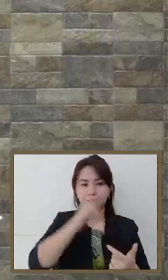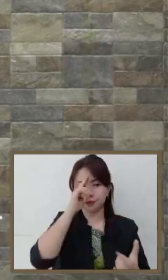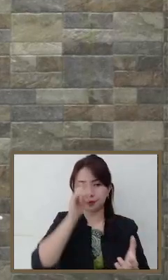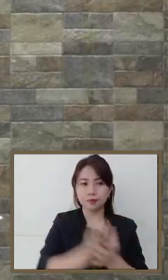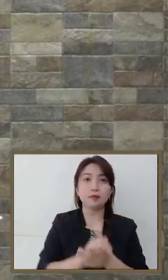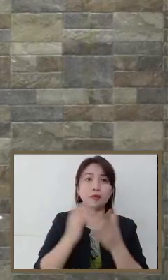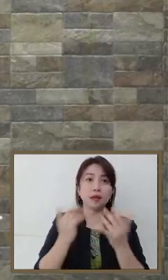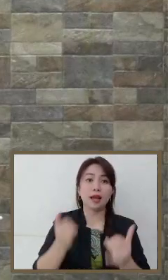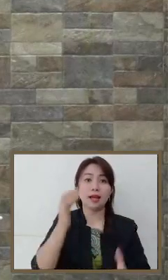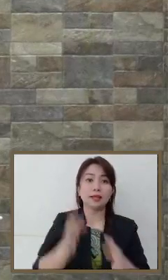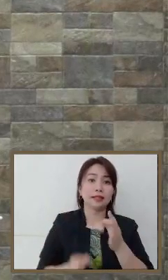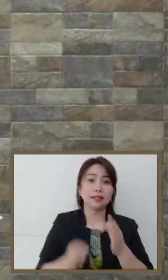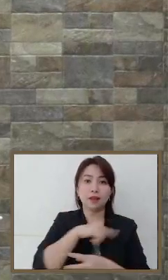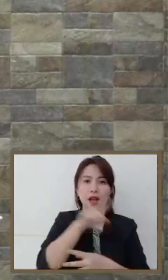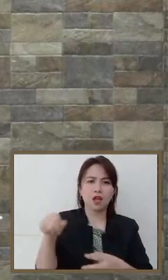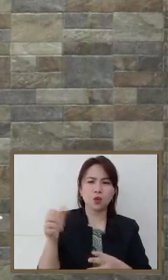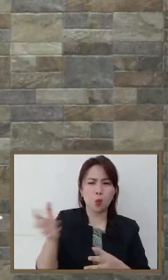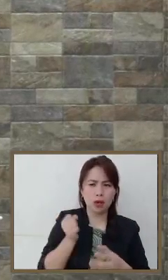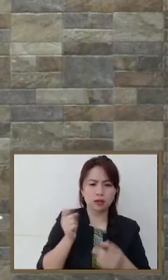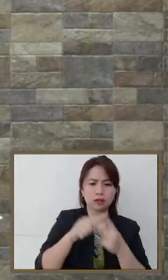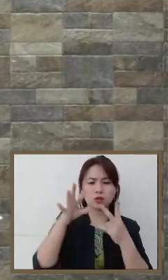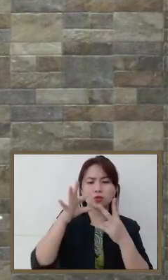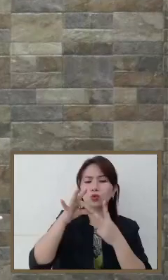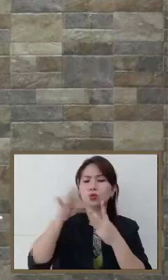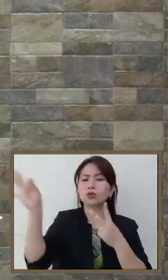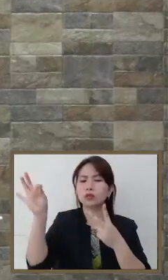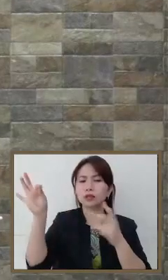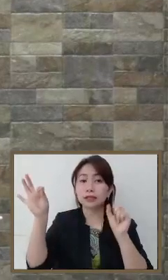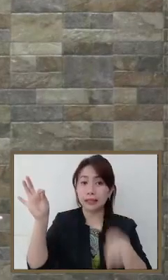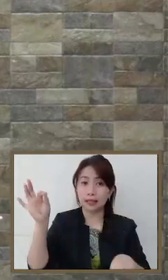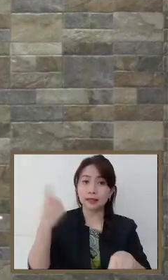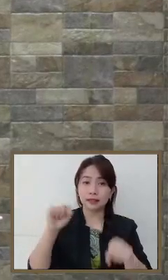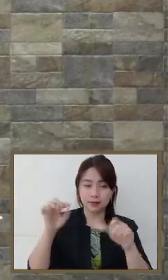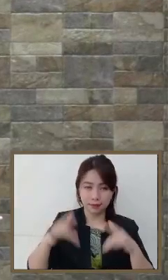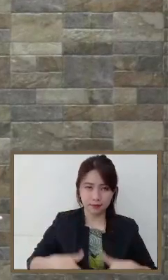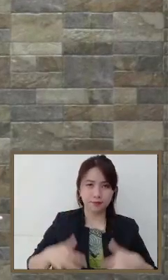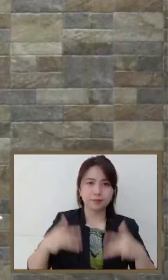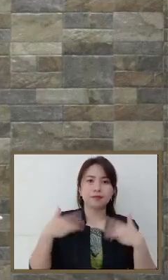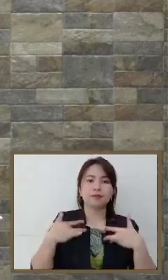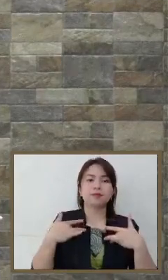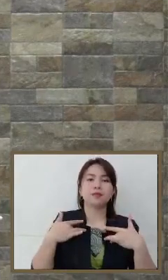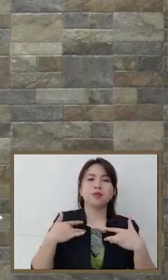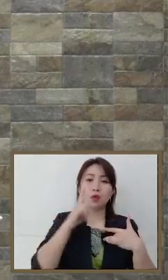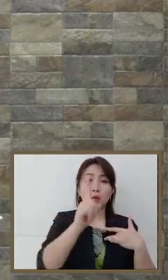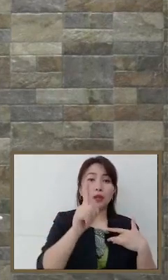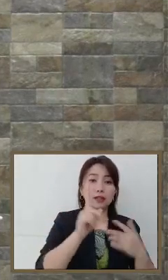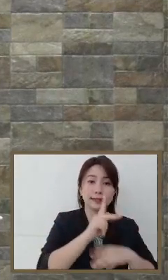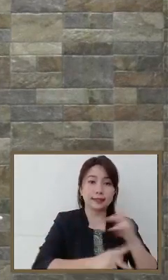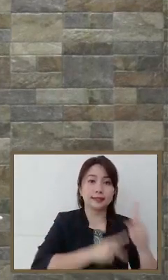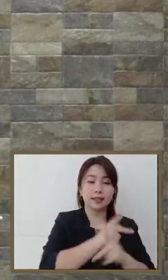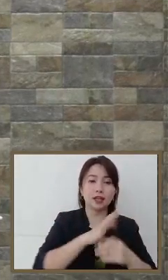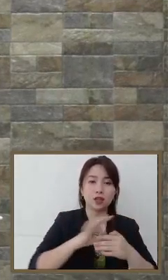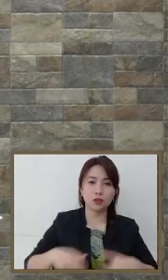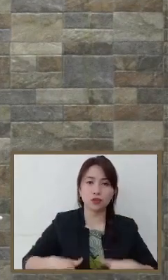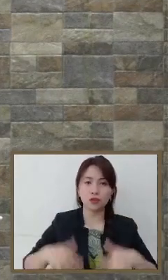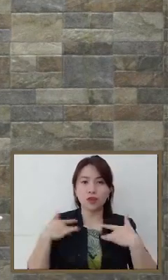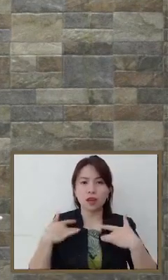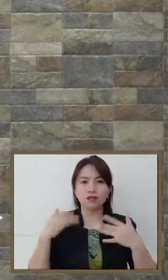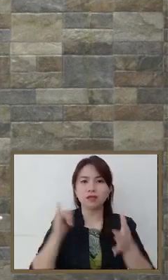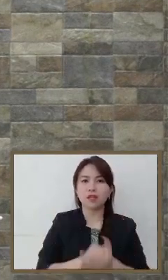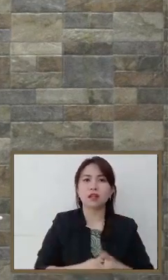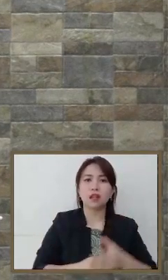meron man tayong pipiliin ay yung buhay ng buhay na kung saan ay pinili ng ibang mga